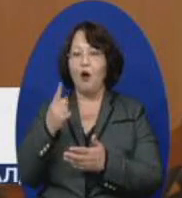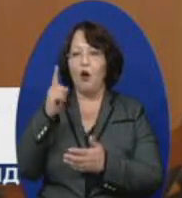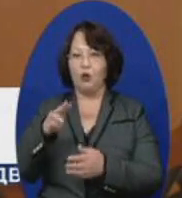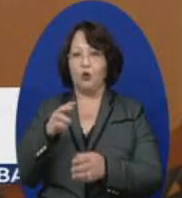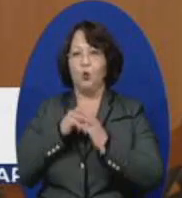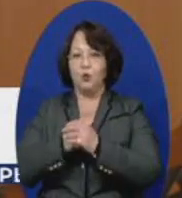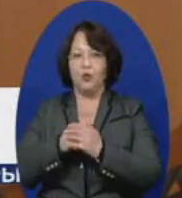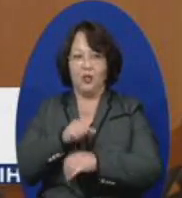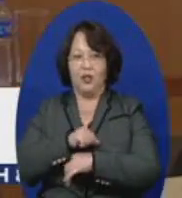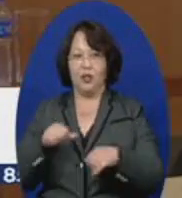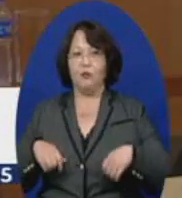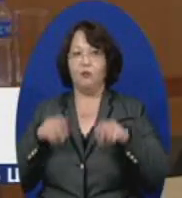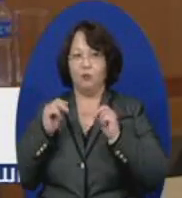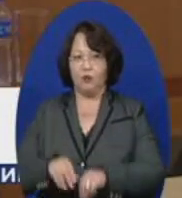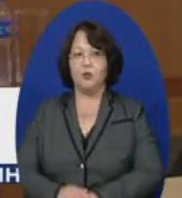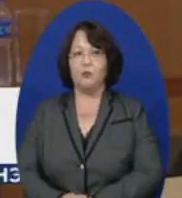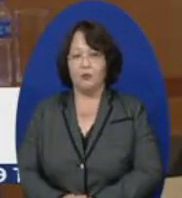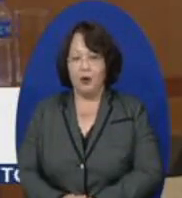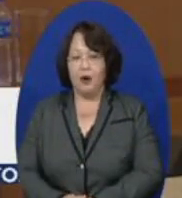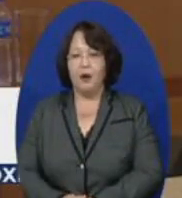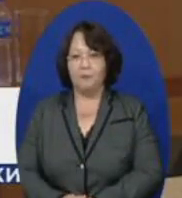Улаанбаатар хотын хүндэт иргэн болгосон.